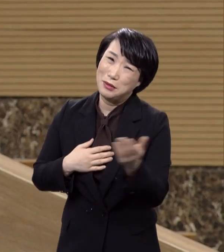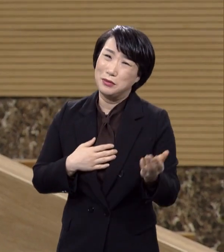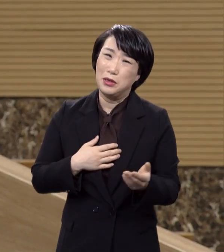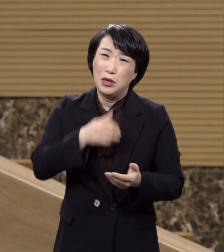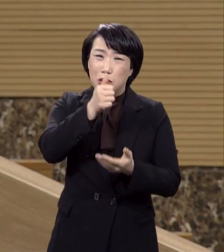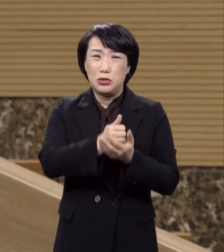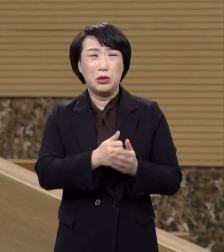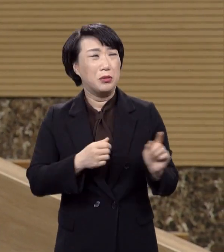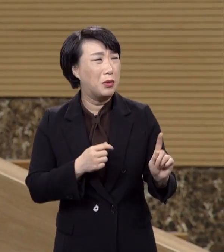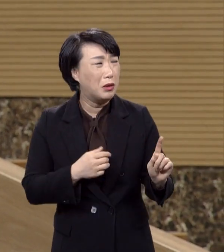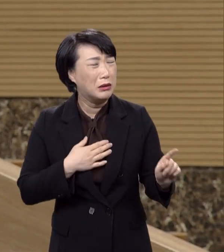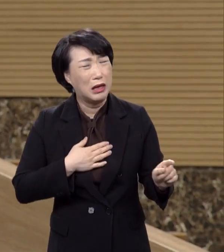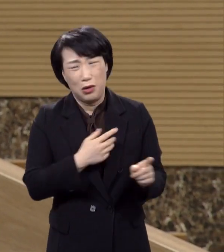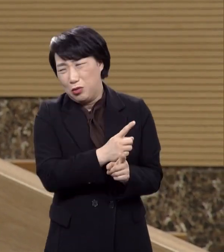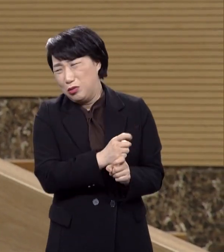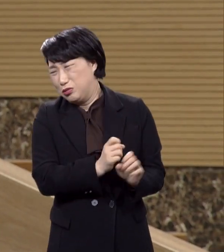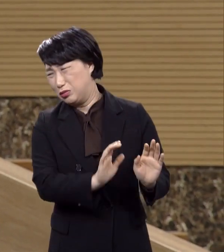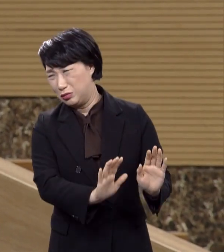죄는 나의 적이지.